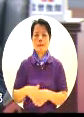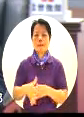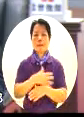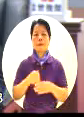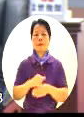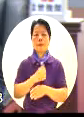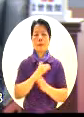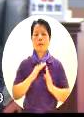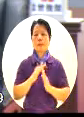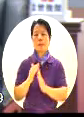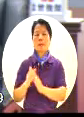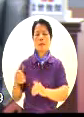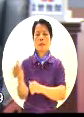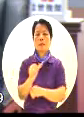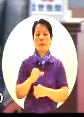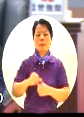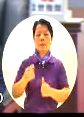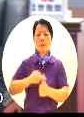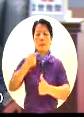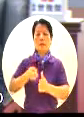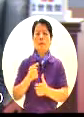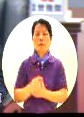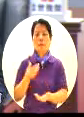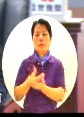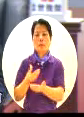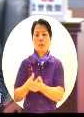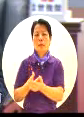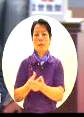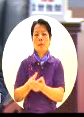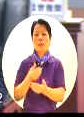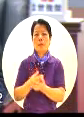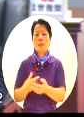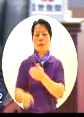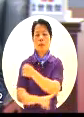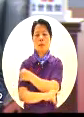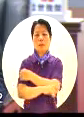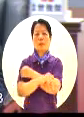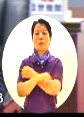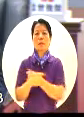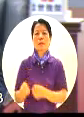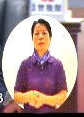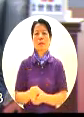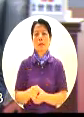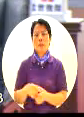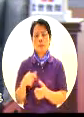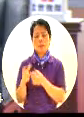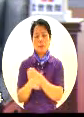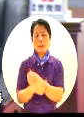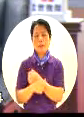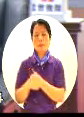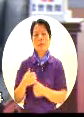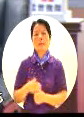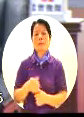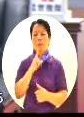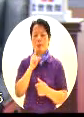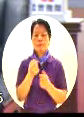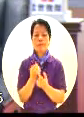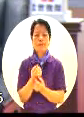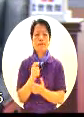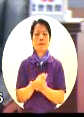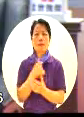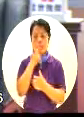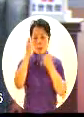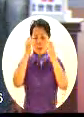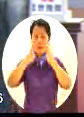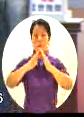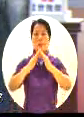第一名哈，但是我们举债的部分呢是五都的最后一名，也是说上少哈。这标题上，我们高